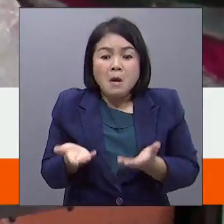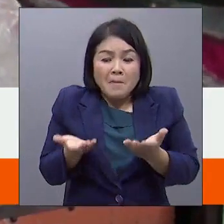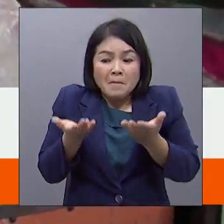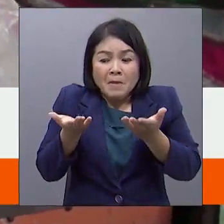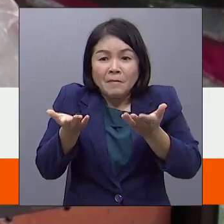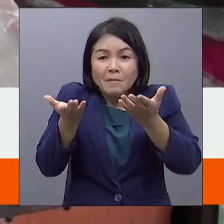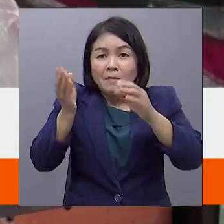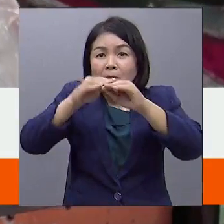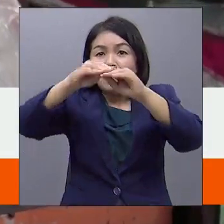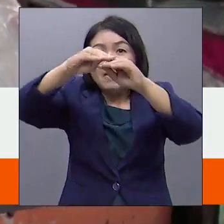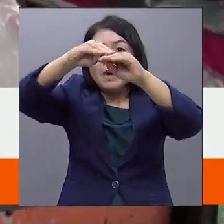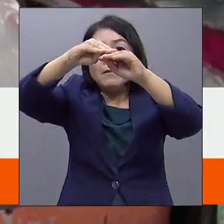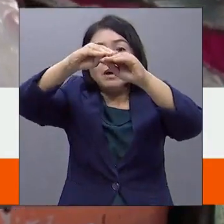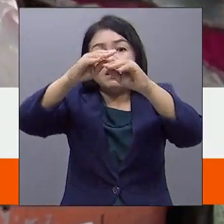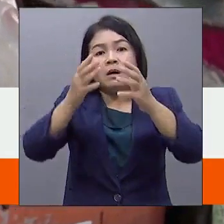ะ